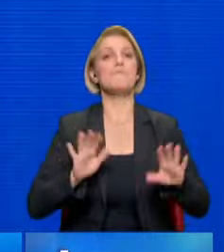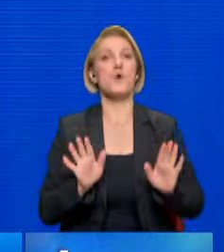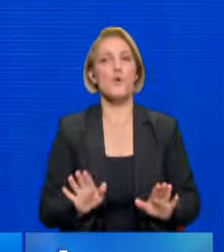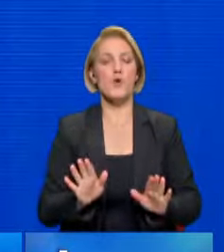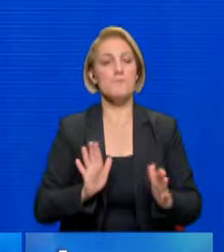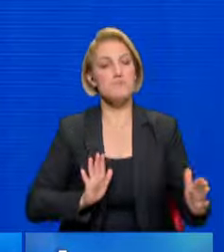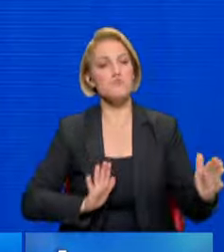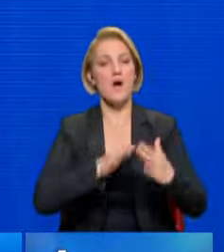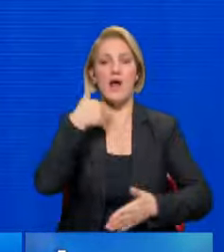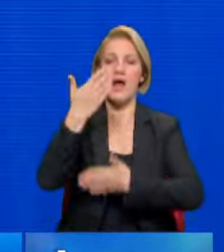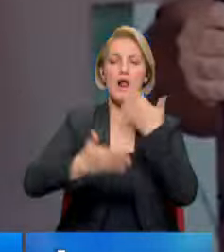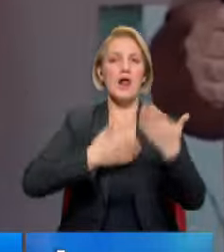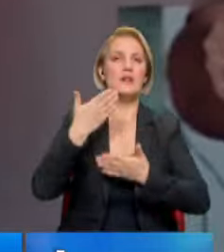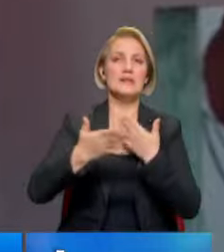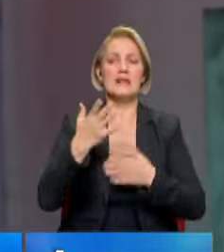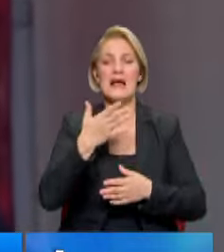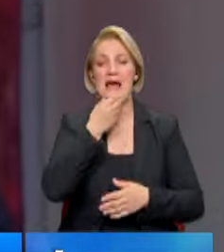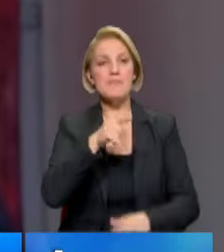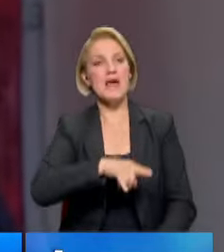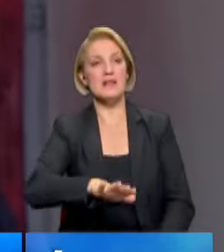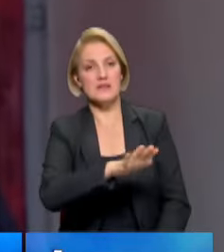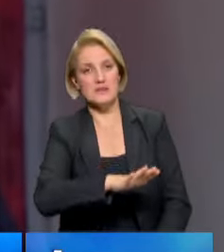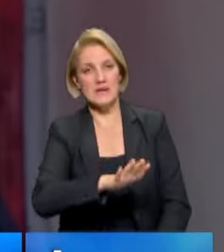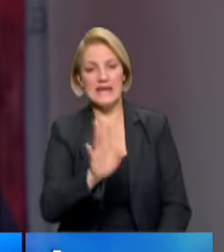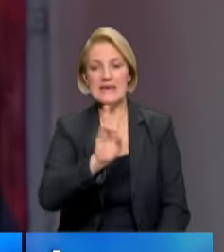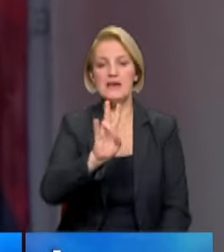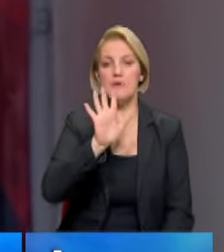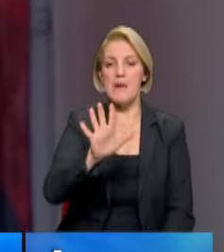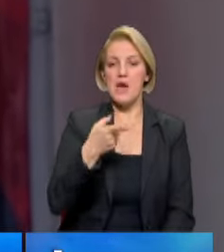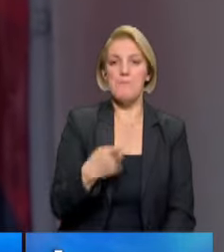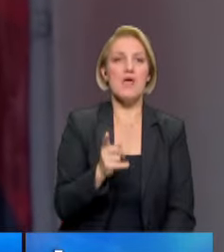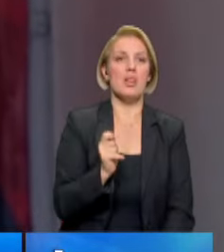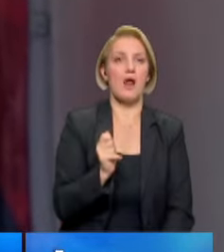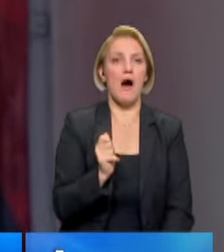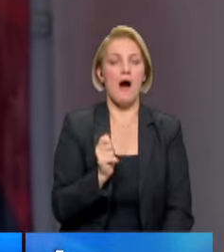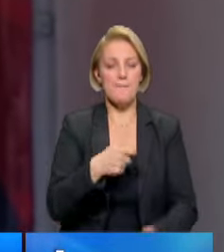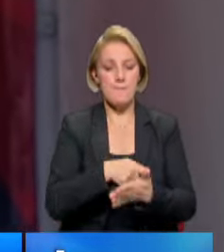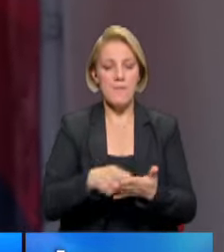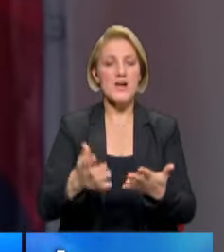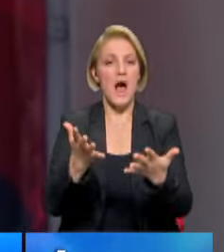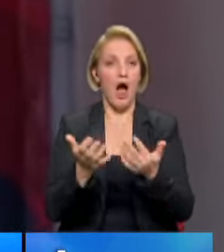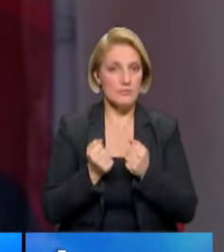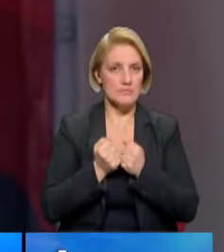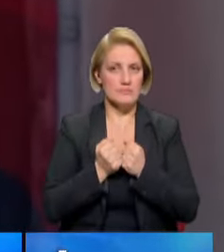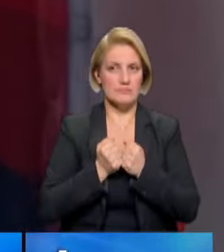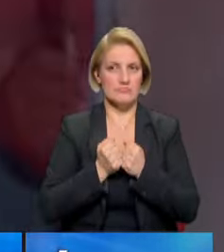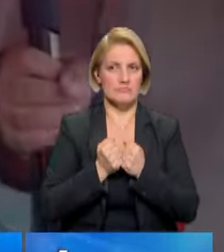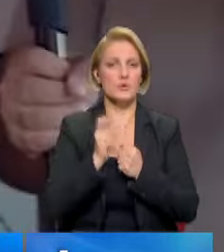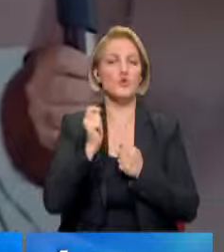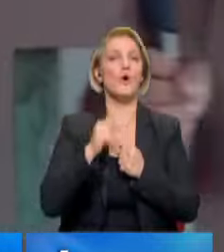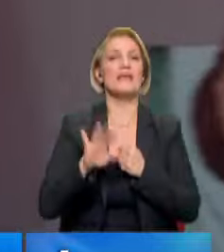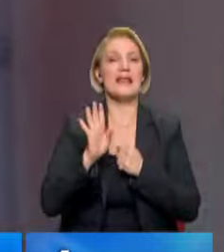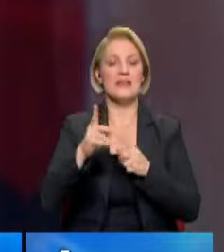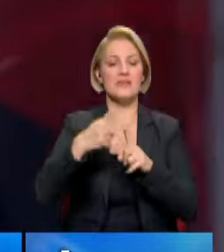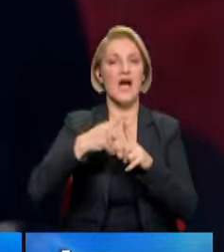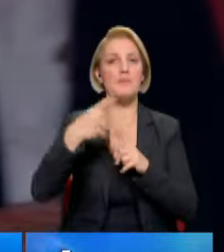Muhalefetin söylemlerine prim vermiyor. Emeklinin 25 bin lira maaş alması zor iş değil.